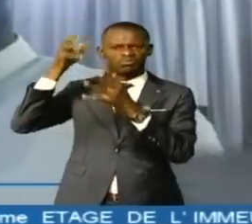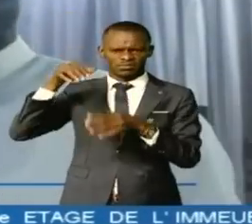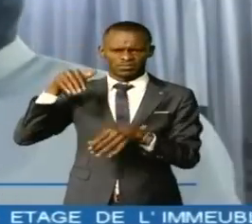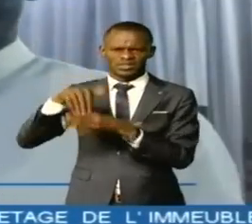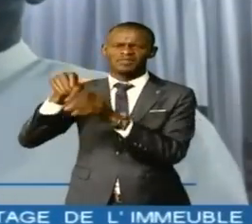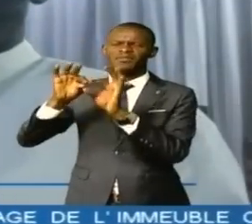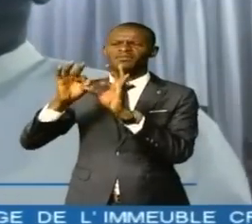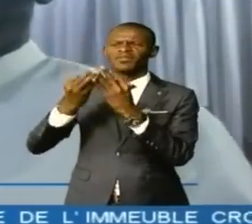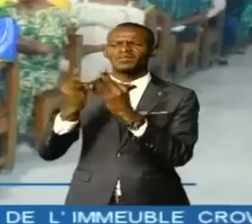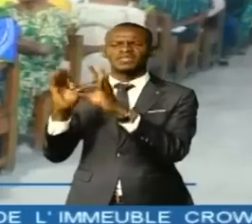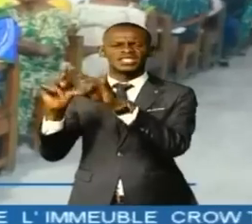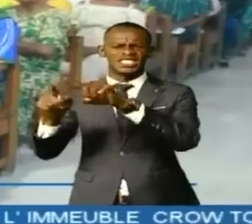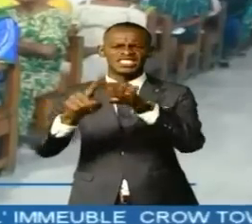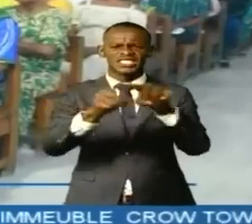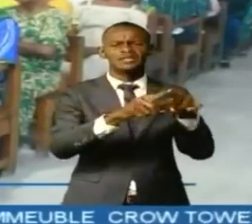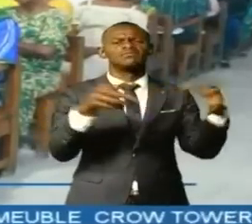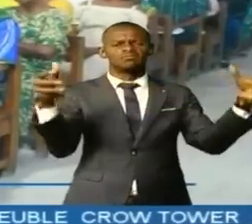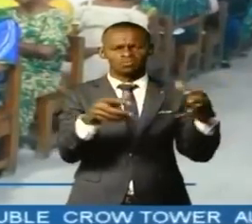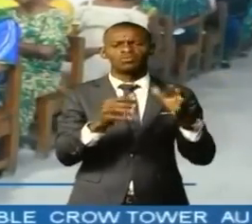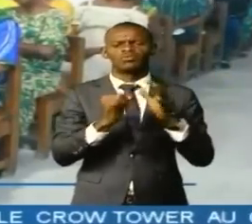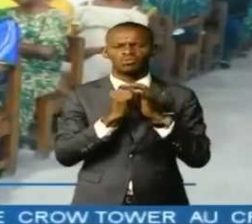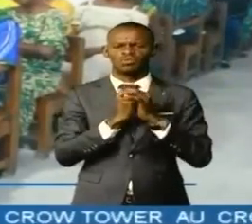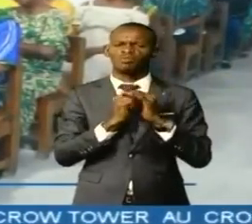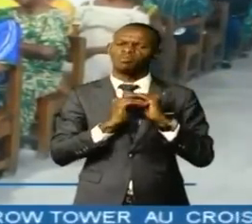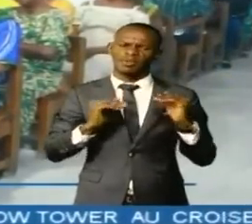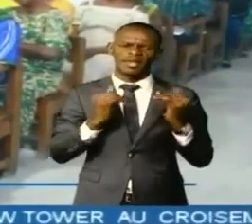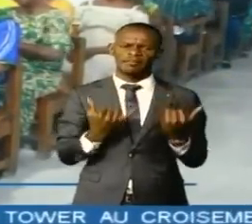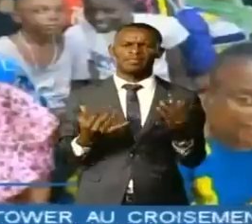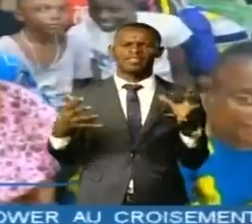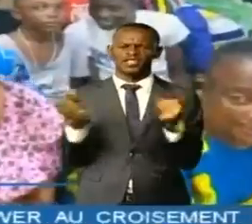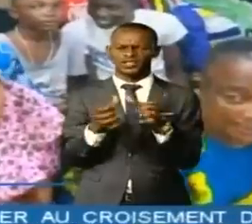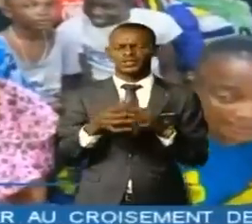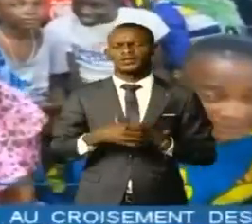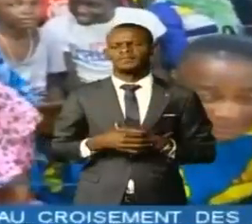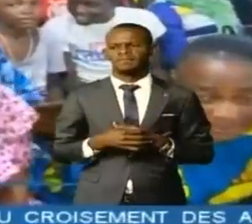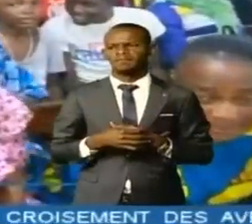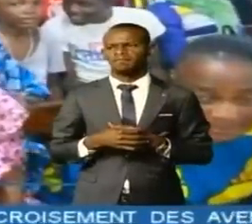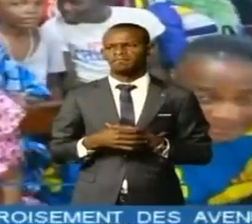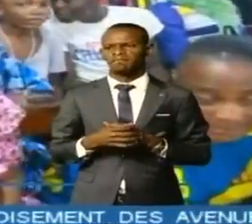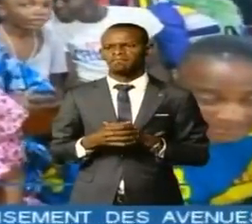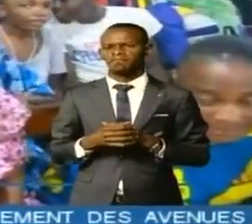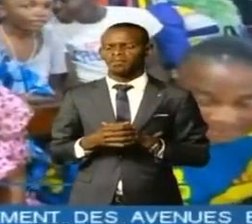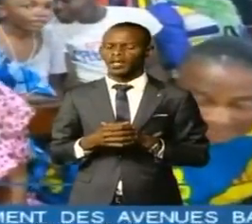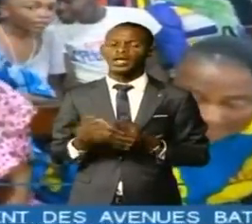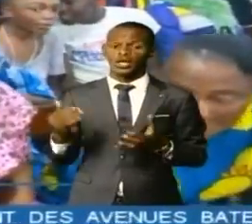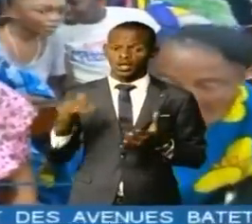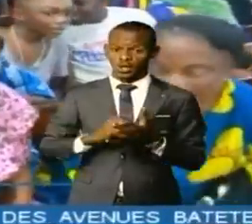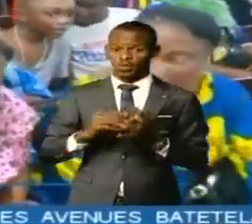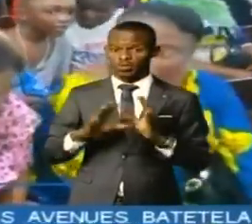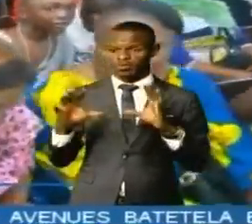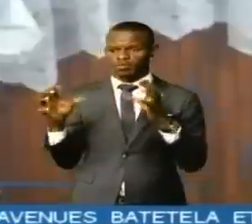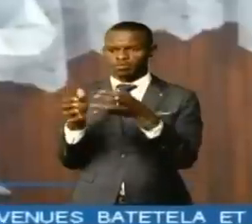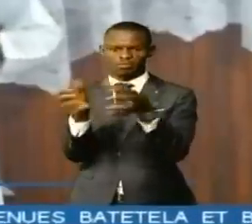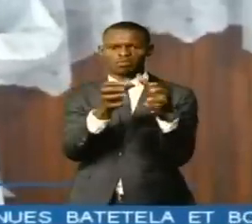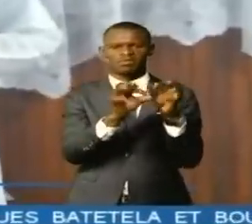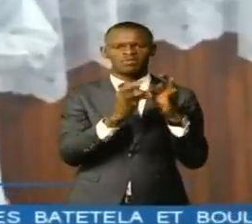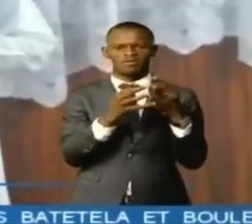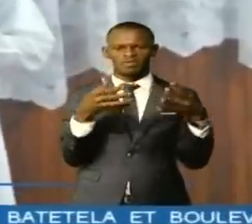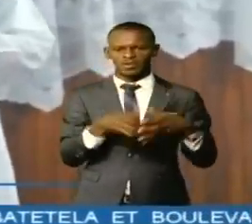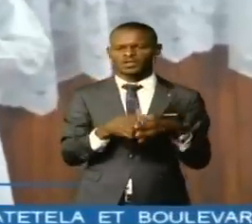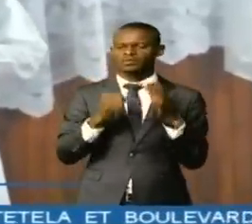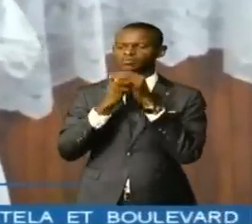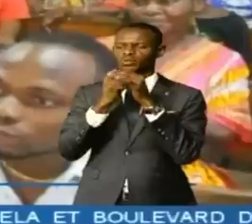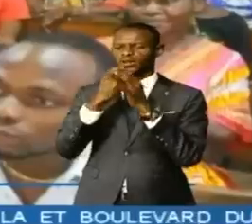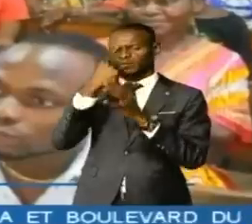de grincement des dents. Les fidèles de cette paroisse ne cessent de prier pour la nation congolaise et l'arrivée de Saint-Père